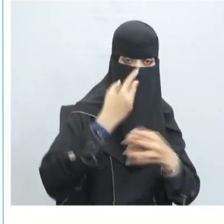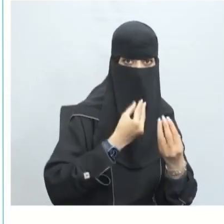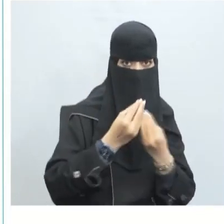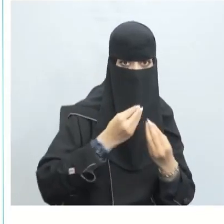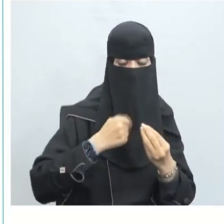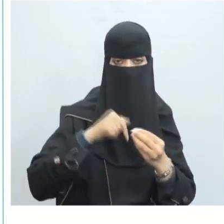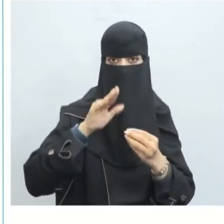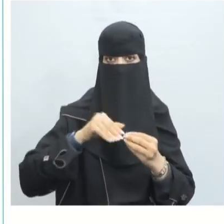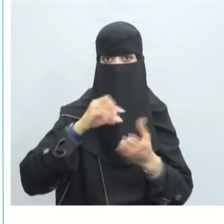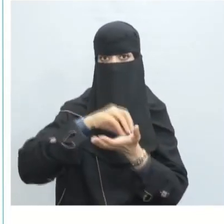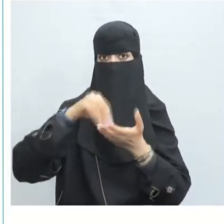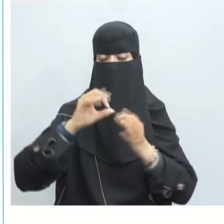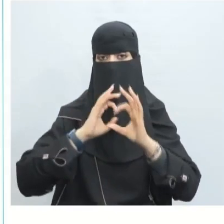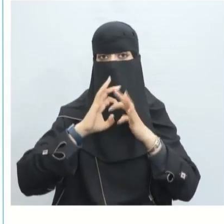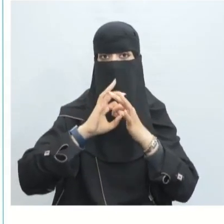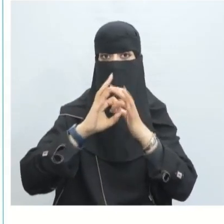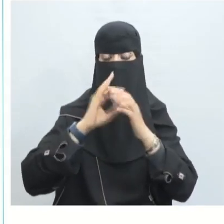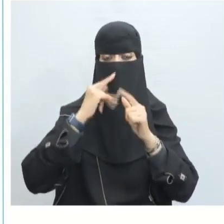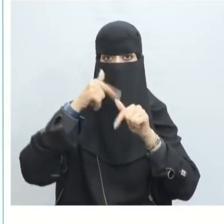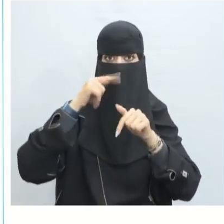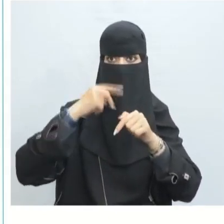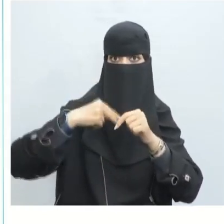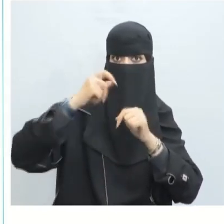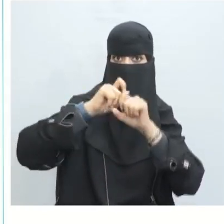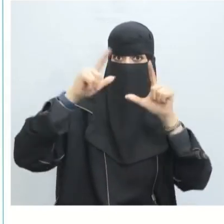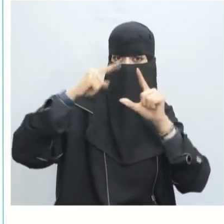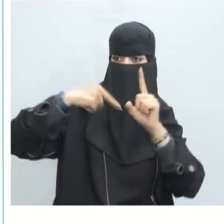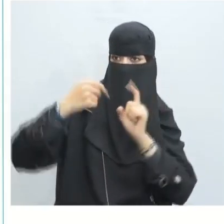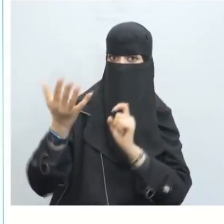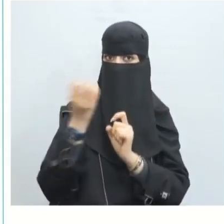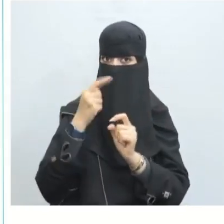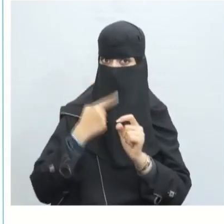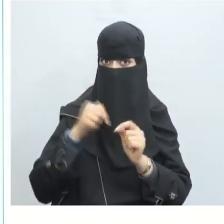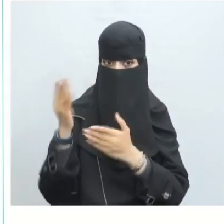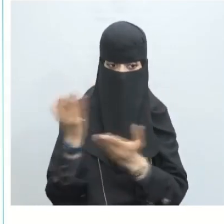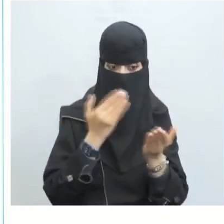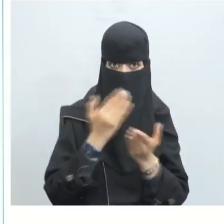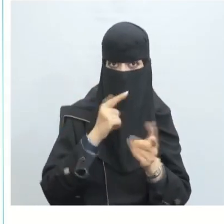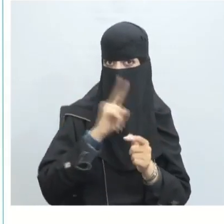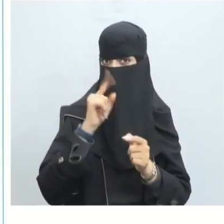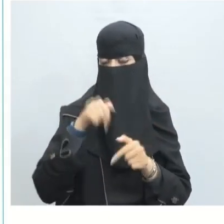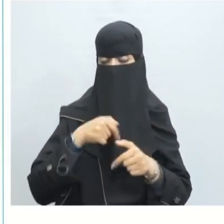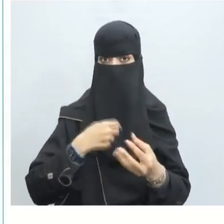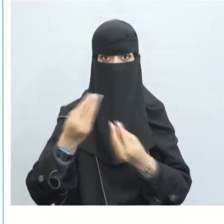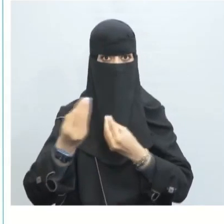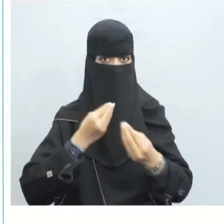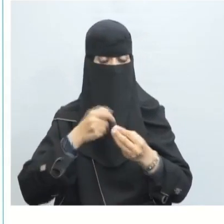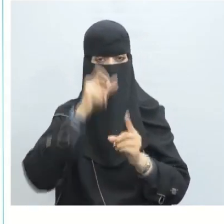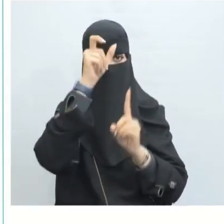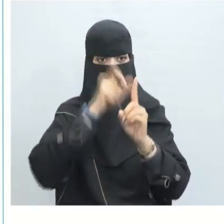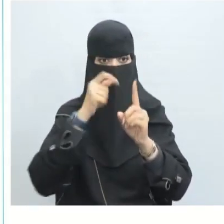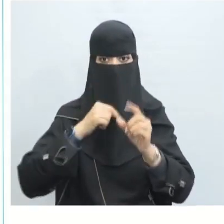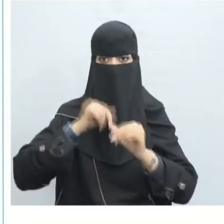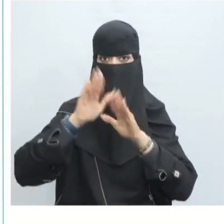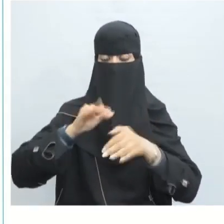وسائل التواصل اذا وسائل التواصل قد تكون مؤشر على حجم الطلب او حجم السوق تفاعل الناس عبر وسائل